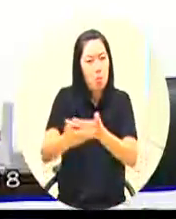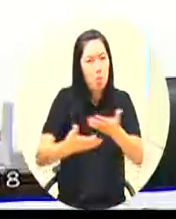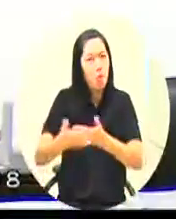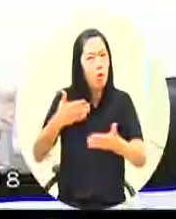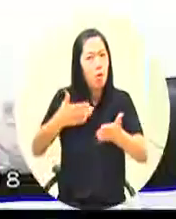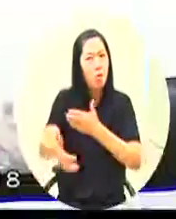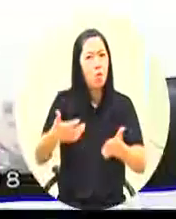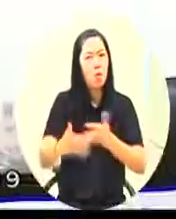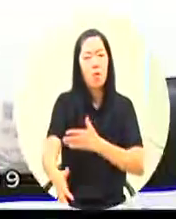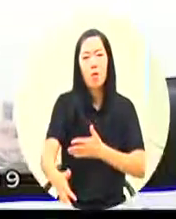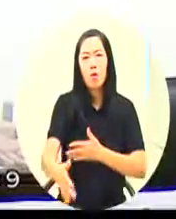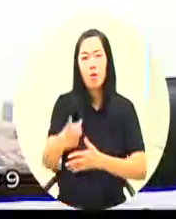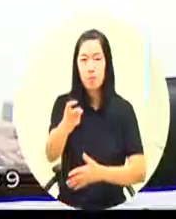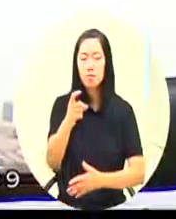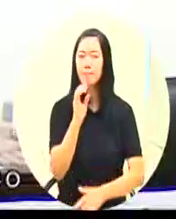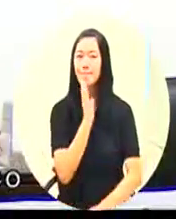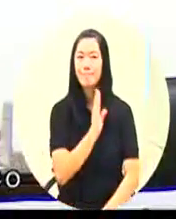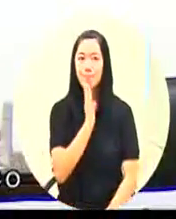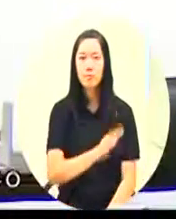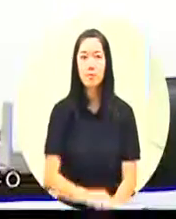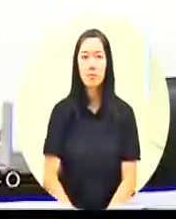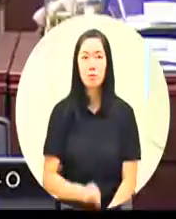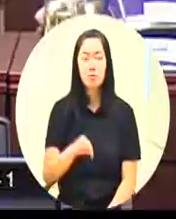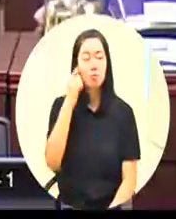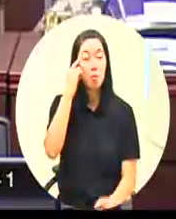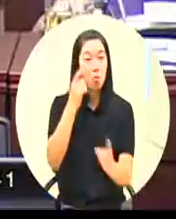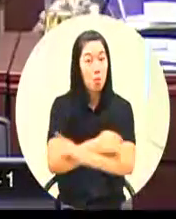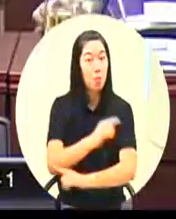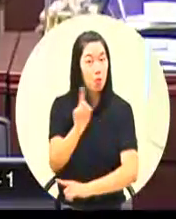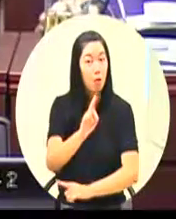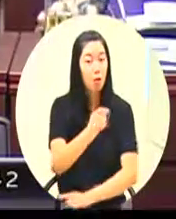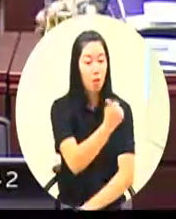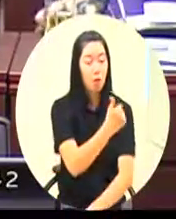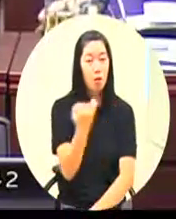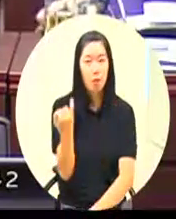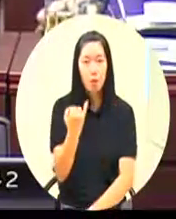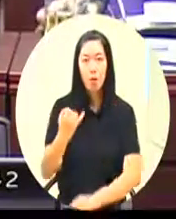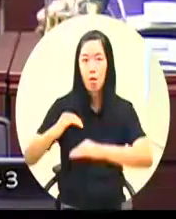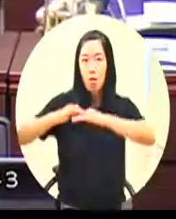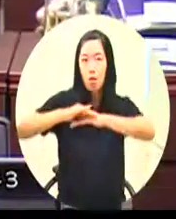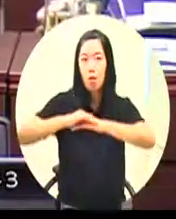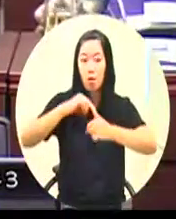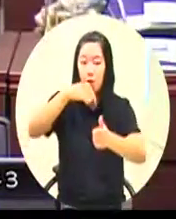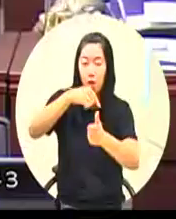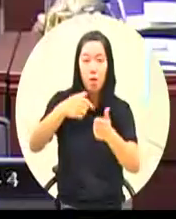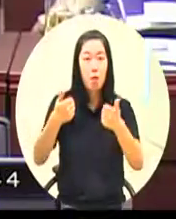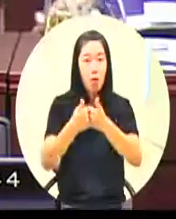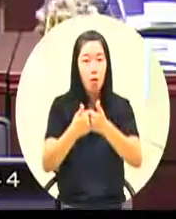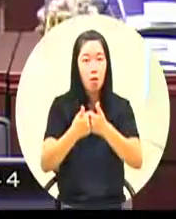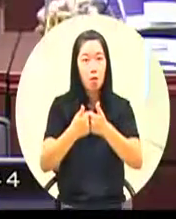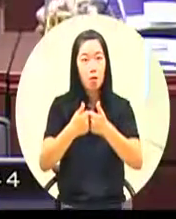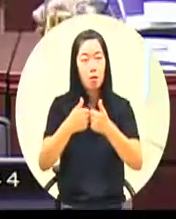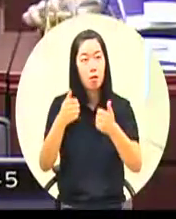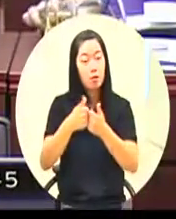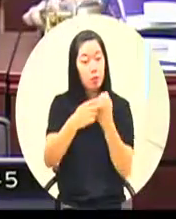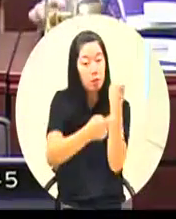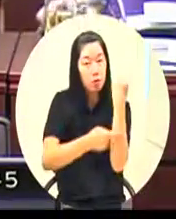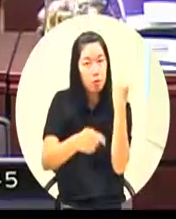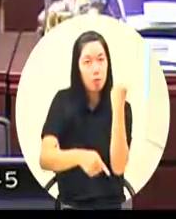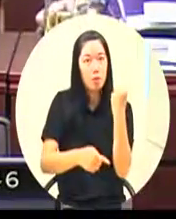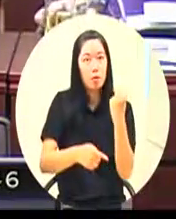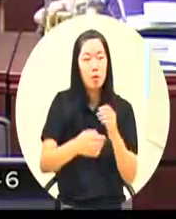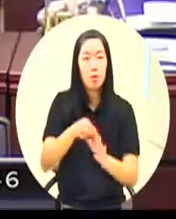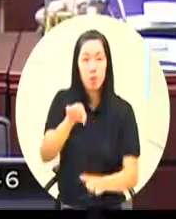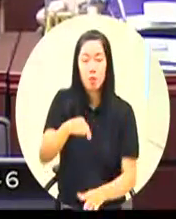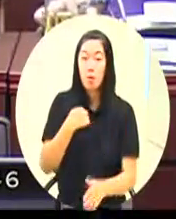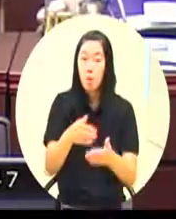他的进度我想你也认为是， 其实就是表示这个性别平等教育法，或者说我们刚刚提到的这个防治准则通过以后，其实他